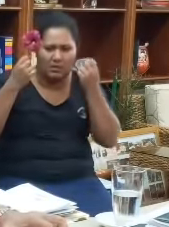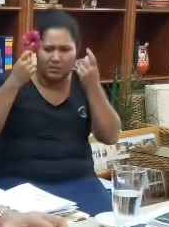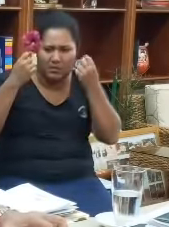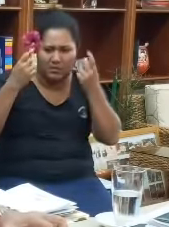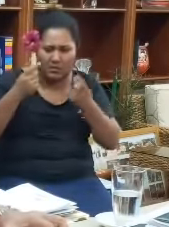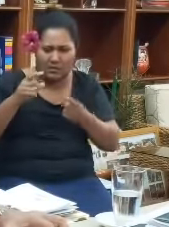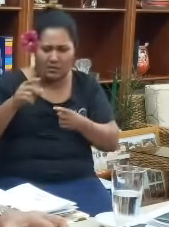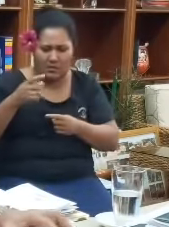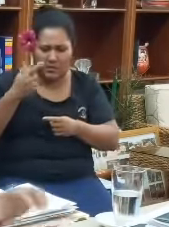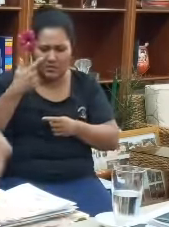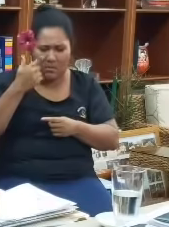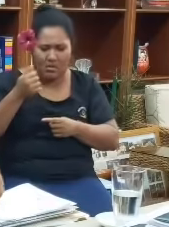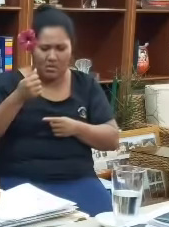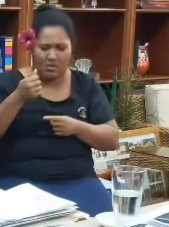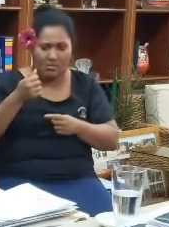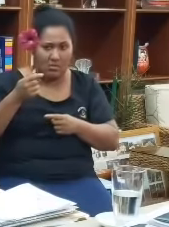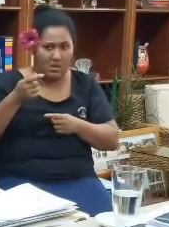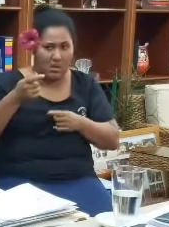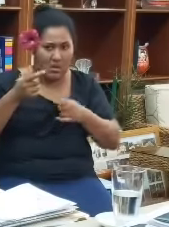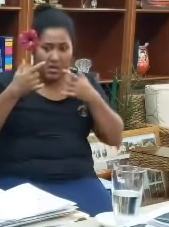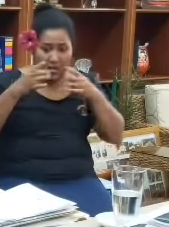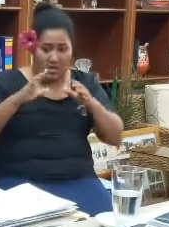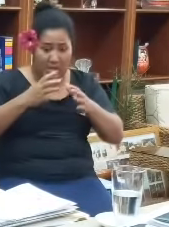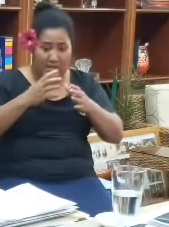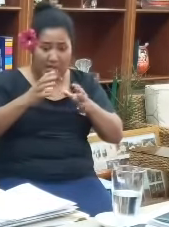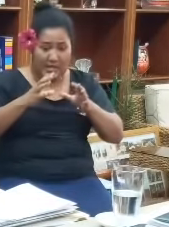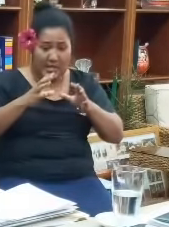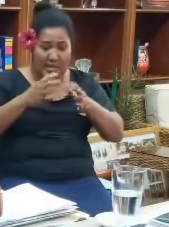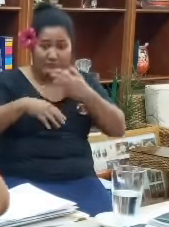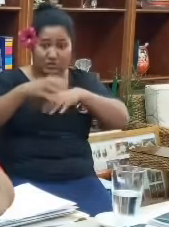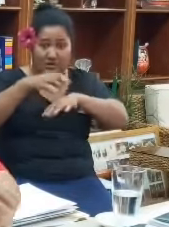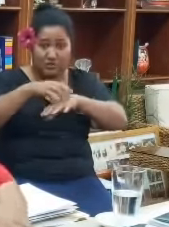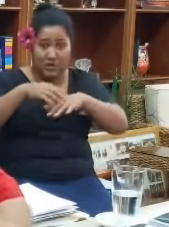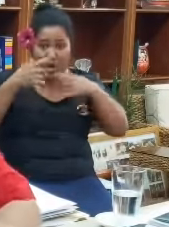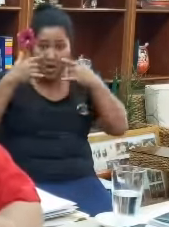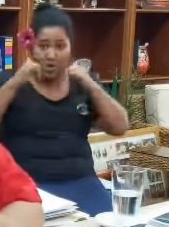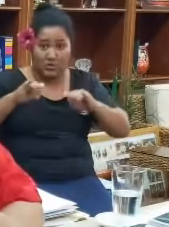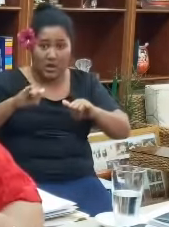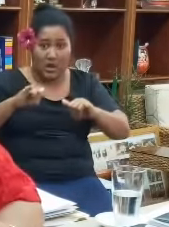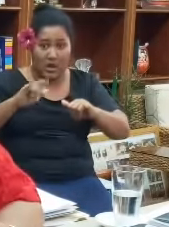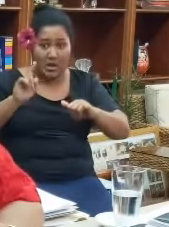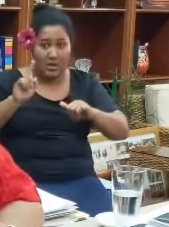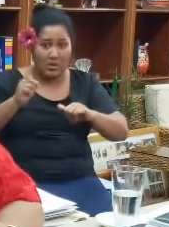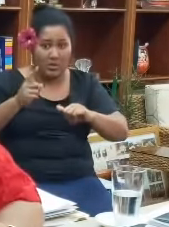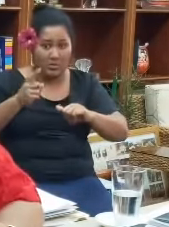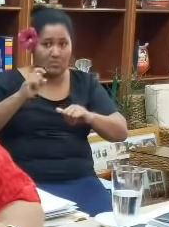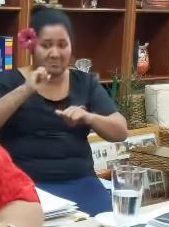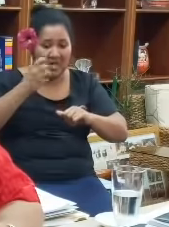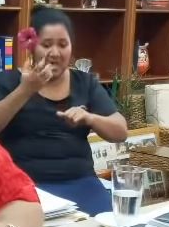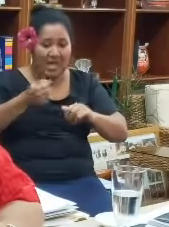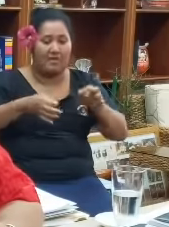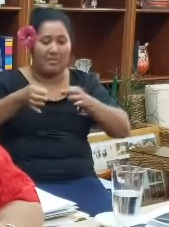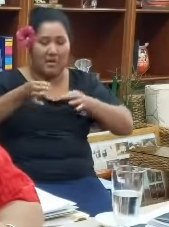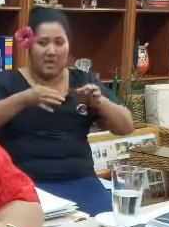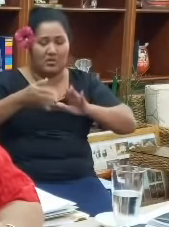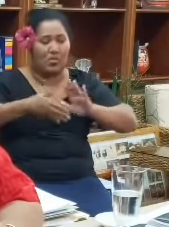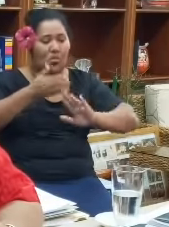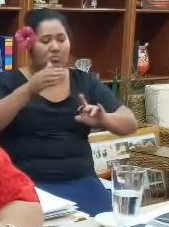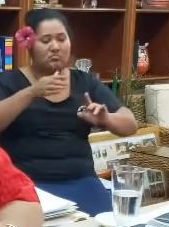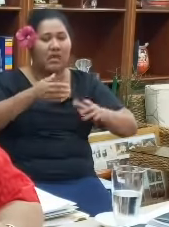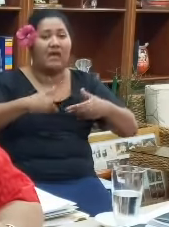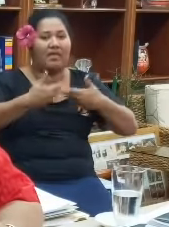ye te lo ya la to te lu ina ye tu la fono nei ile fa mis nonga ai me se la vale tu la fono le o te